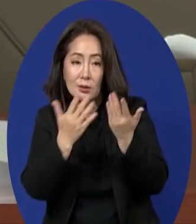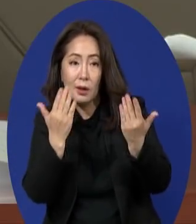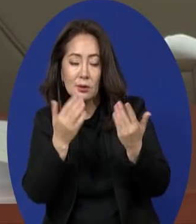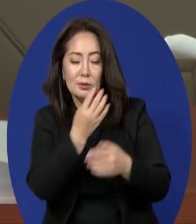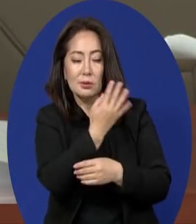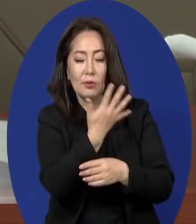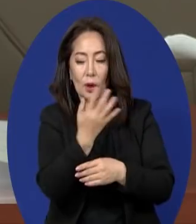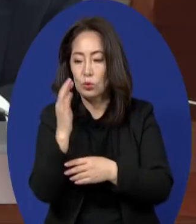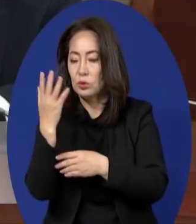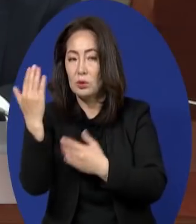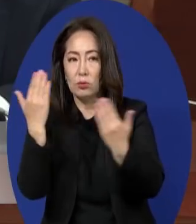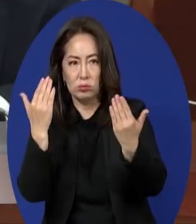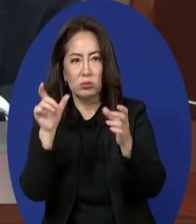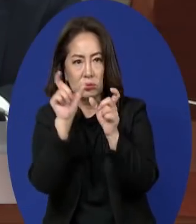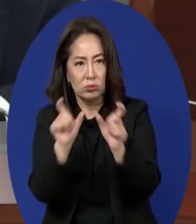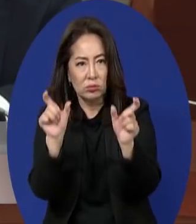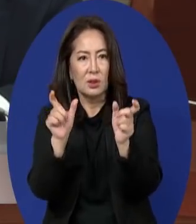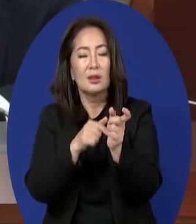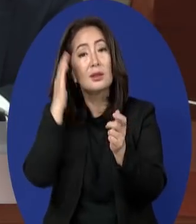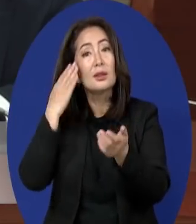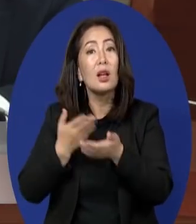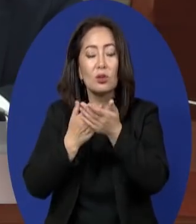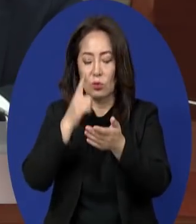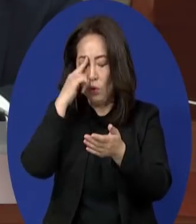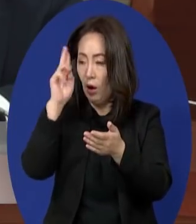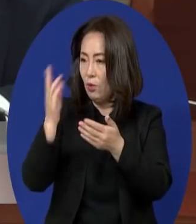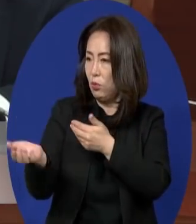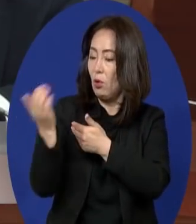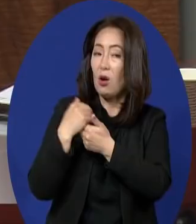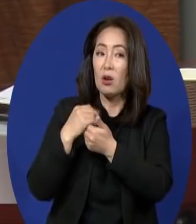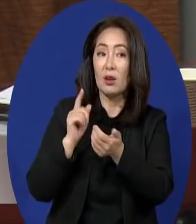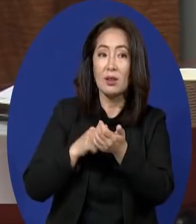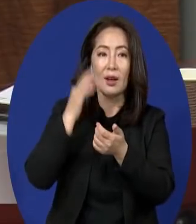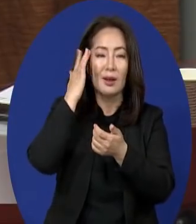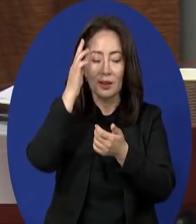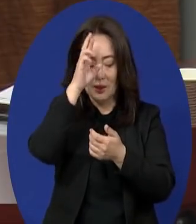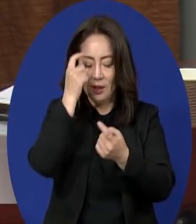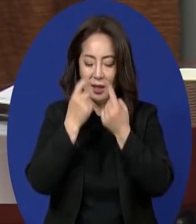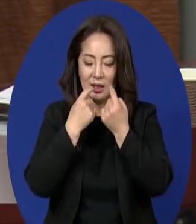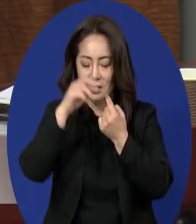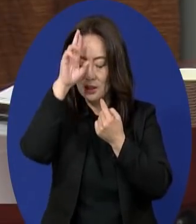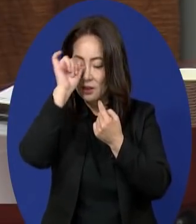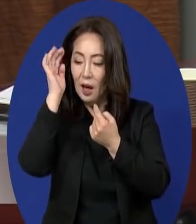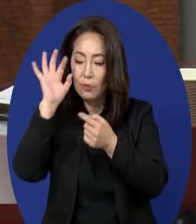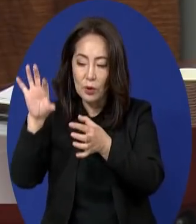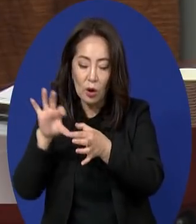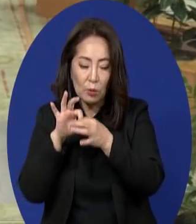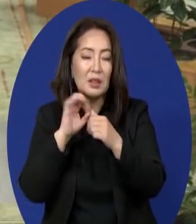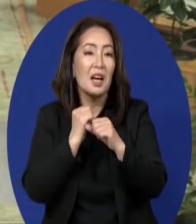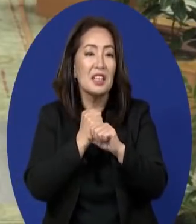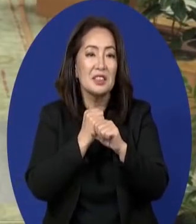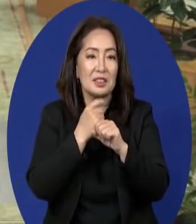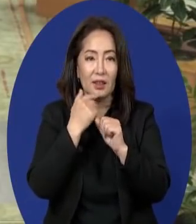өөрчлөх санал тавьсан байна. Ингэснээр Монгол компаниудын оролцоо өснө. Гадаад харилцааны яам энэ чиглэлд ажиллаж байгаа гэсэн тайлбарыг ажлын хэсгээс